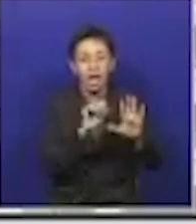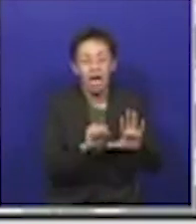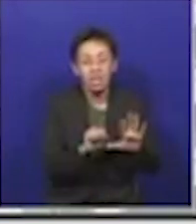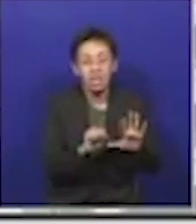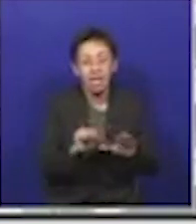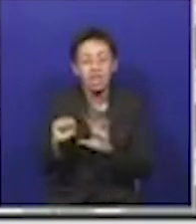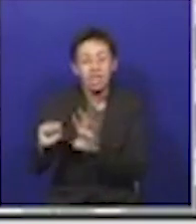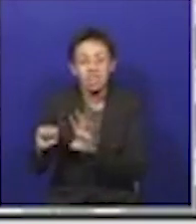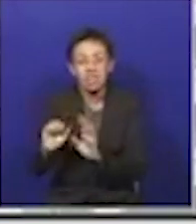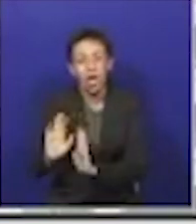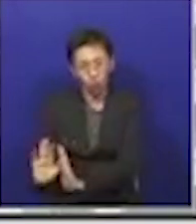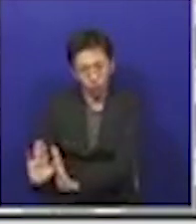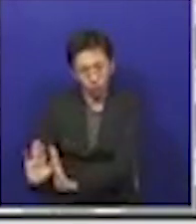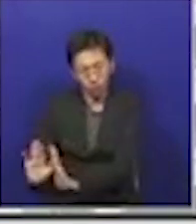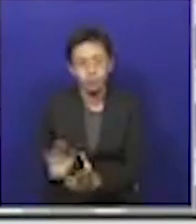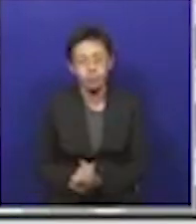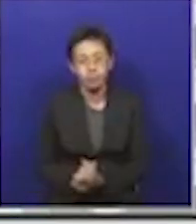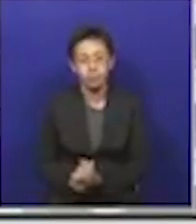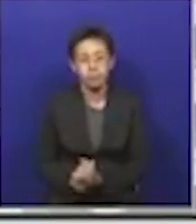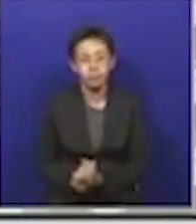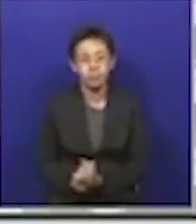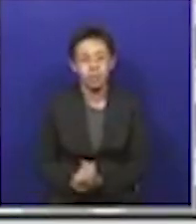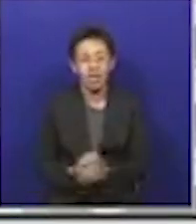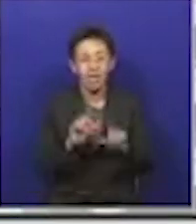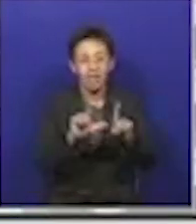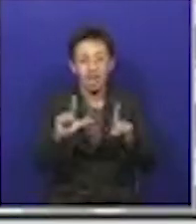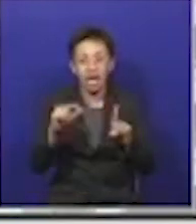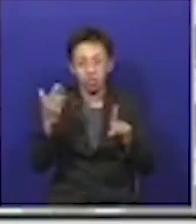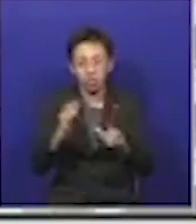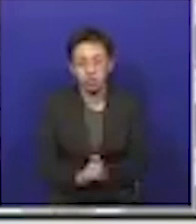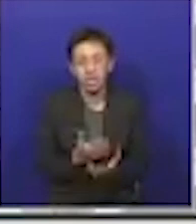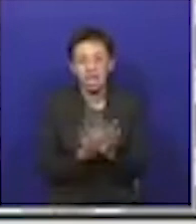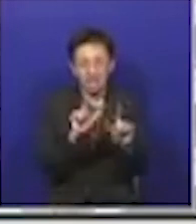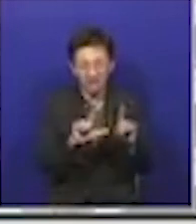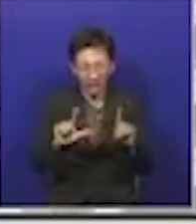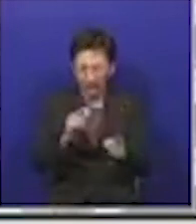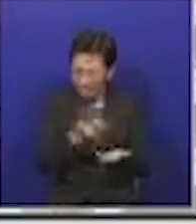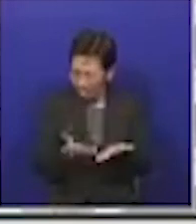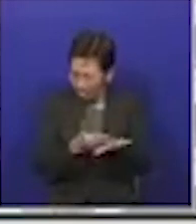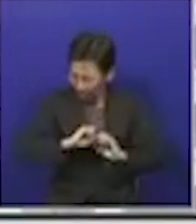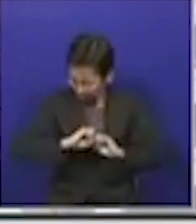500,000 กับ 400,000เนี่ยหยุดก่อนเอา1 ล้านล้านเนี่ยให้ทะลุปูโป่งซะก่อนฮะ